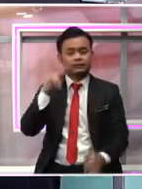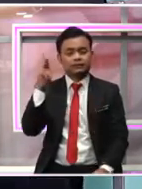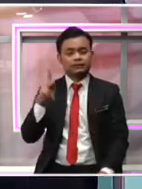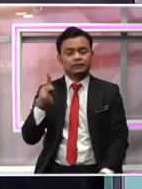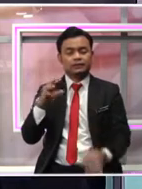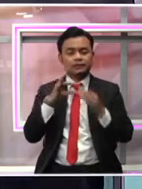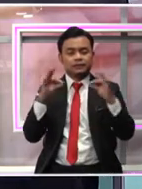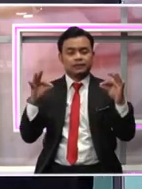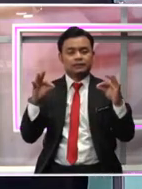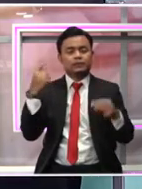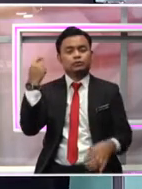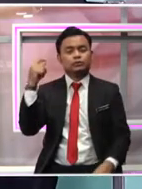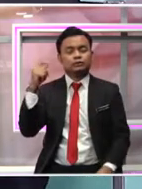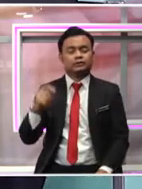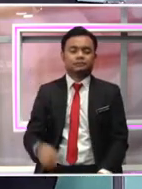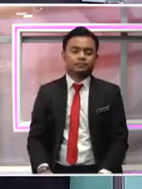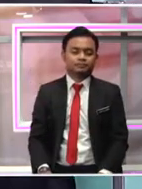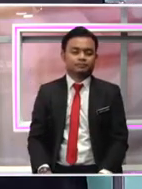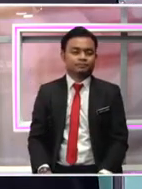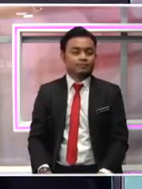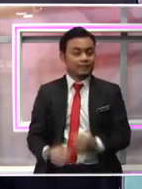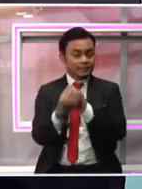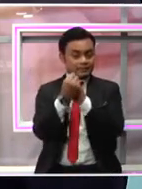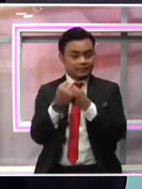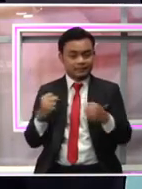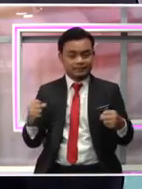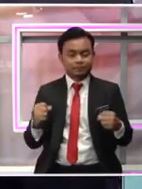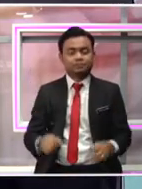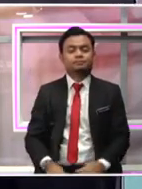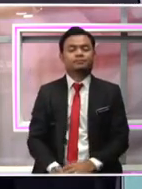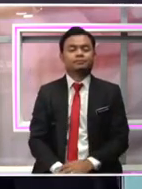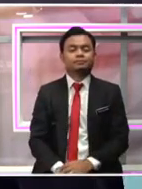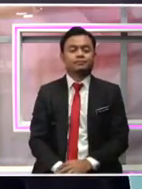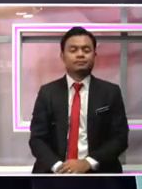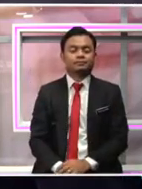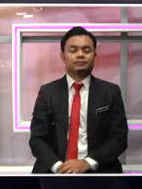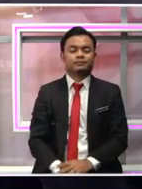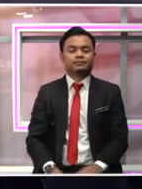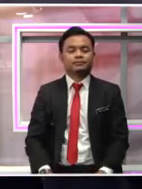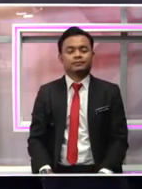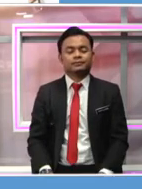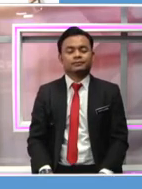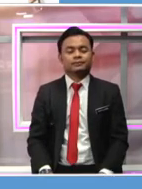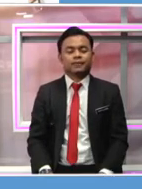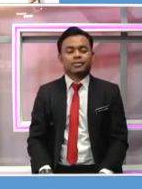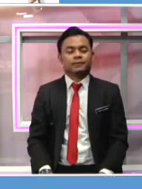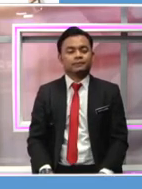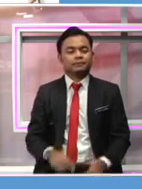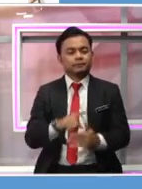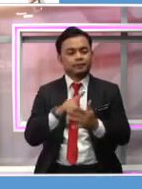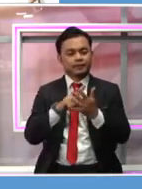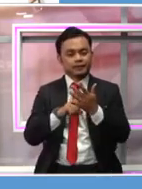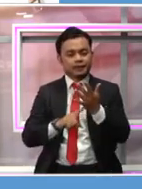by Nisa sudah bersedia disabet ya oke bye anak-anak di rumah kita lihat di sini Apakah yang dikatakan